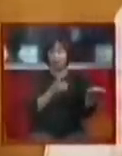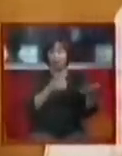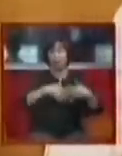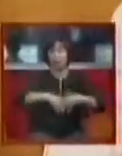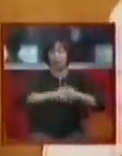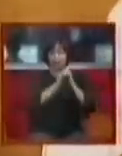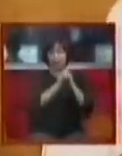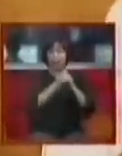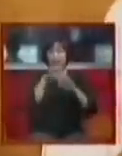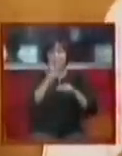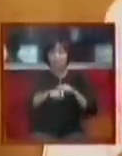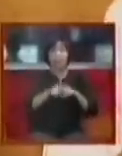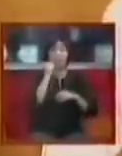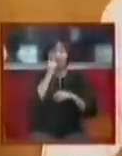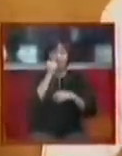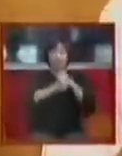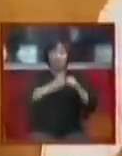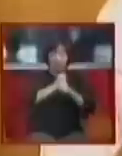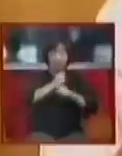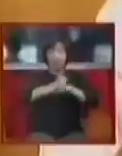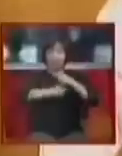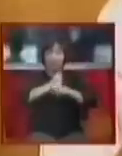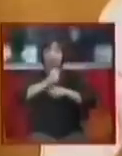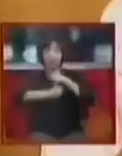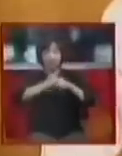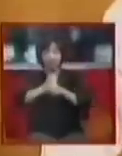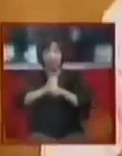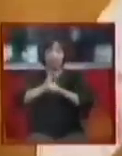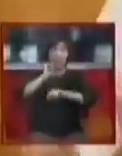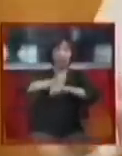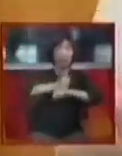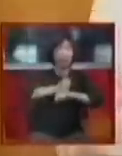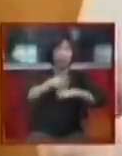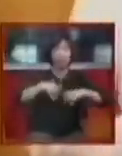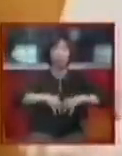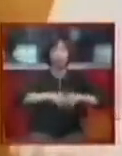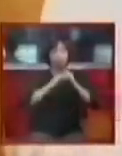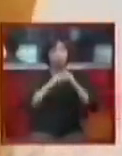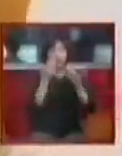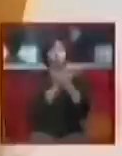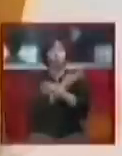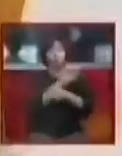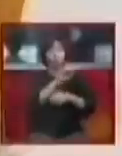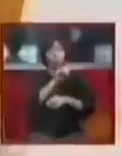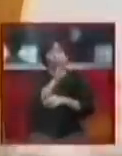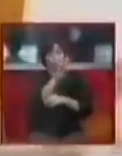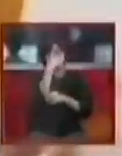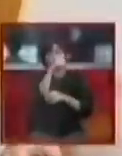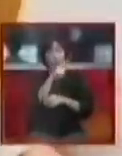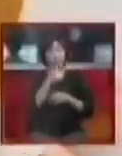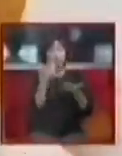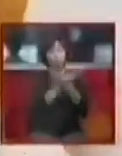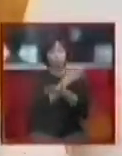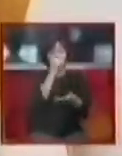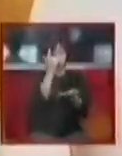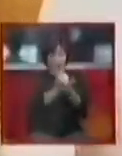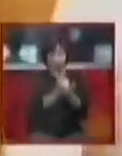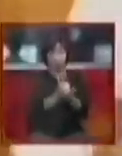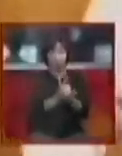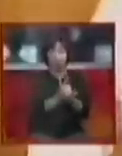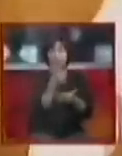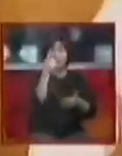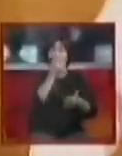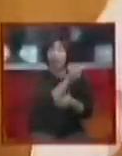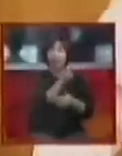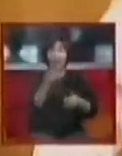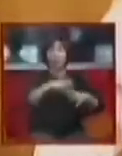kailangan makalikha taon-taon ng 1,000,000 bagong trabaho para sa mga new entrants. Ang nalikha po natin sa